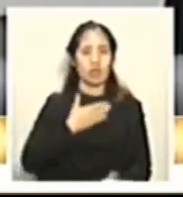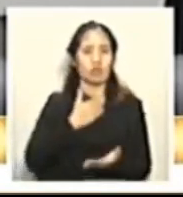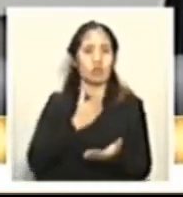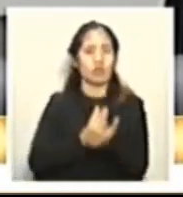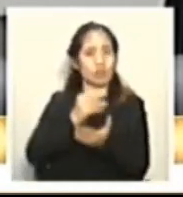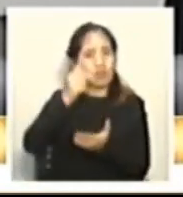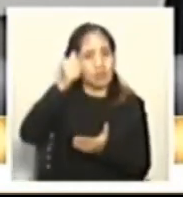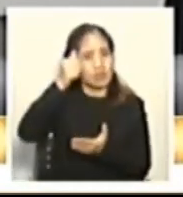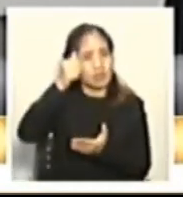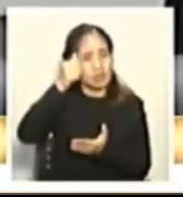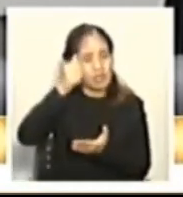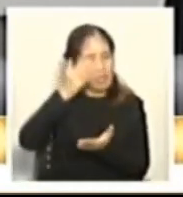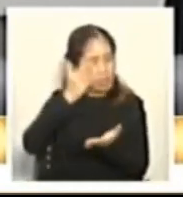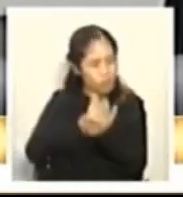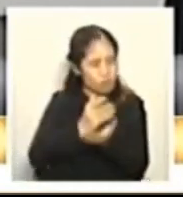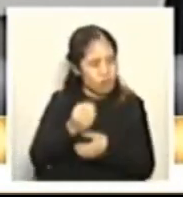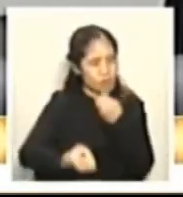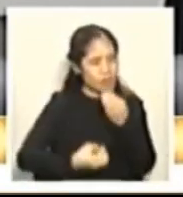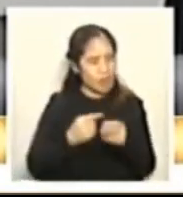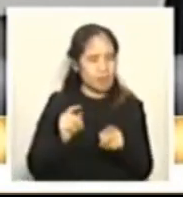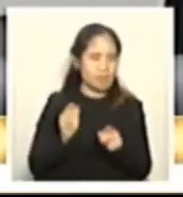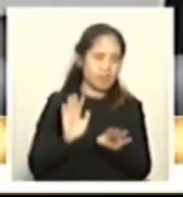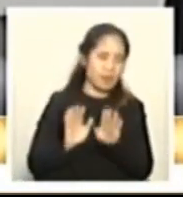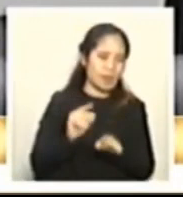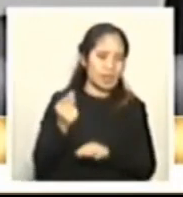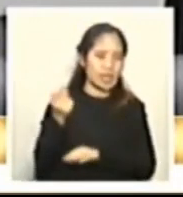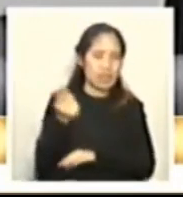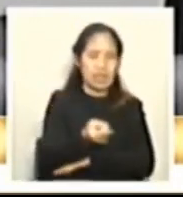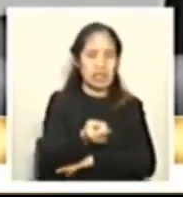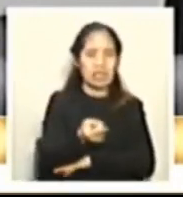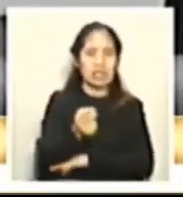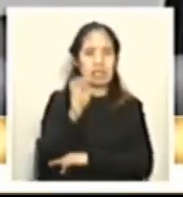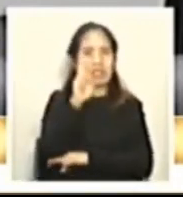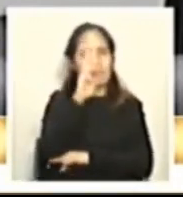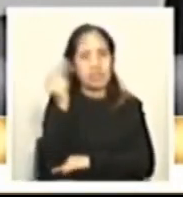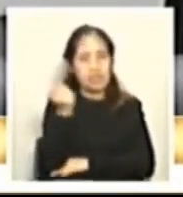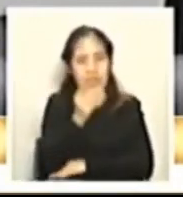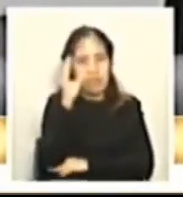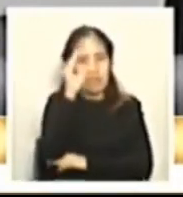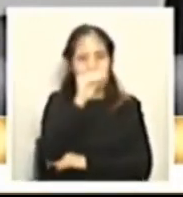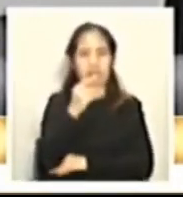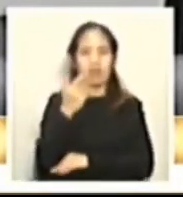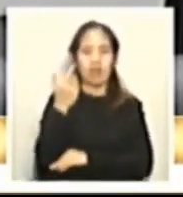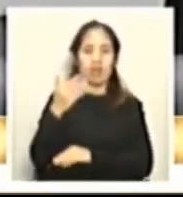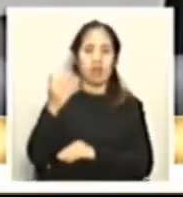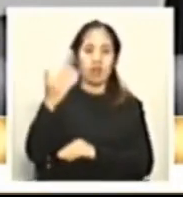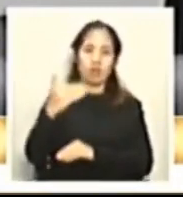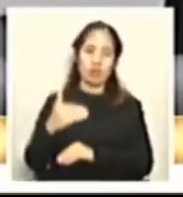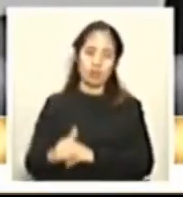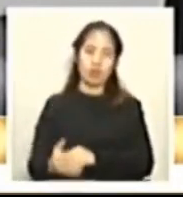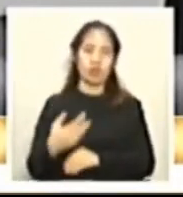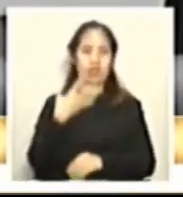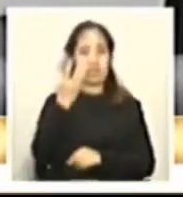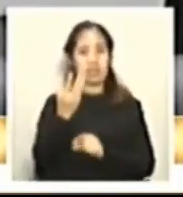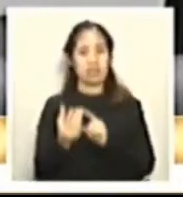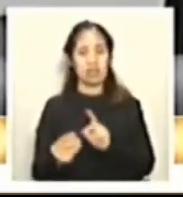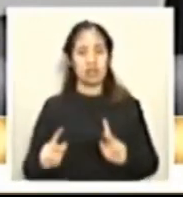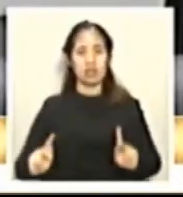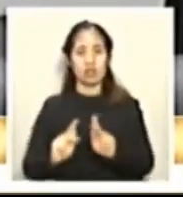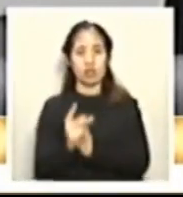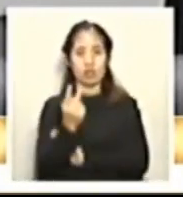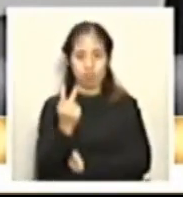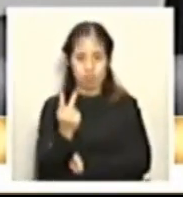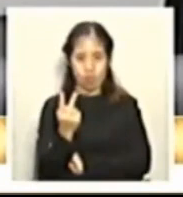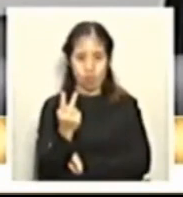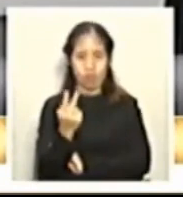ประมาณเที่ยงคืนตีหนึ่งพอจะเริ่มวันที่4มีการอภิปรายเหลือ2กระทรวงสุดท้ายเ